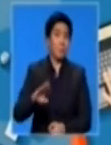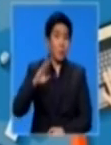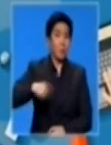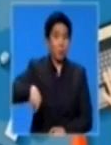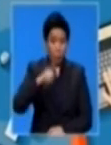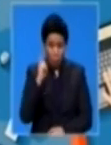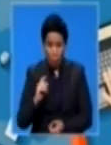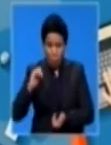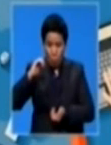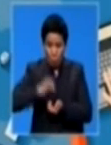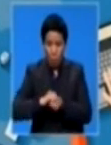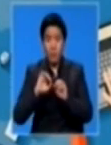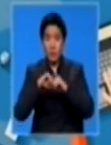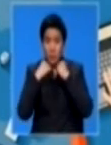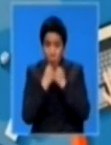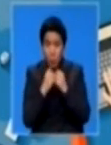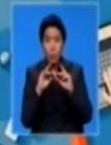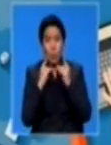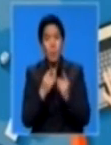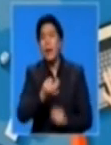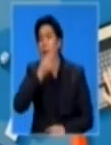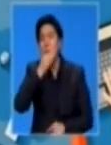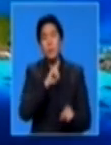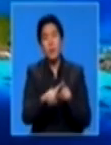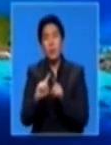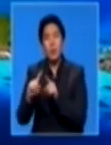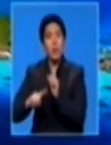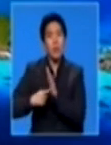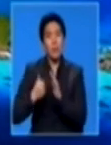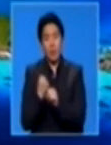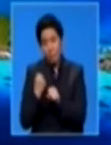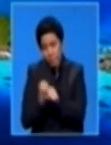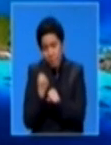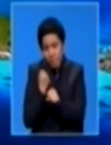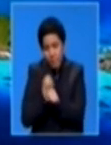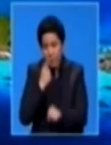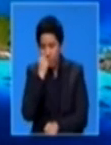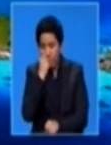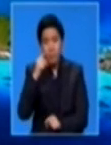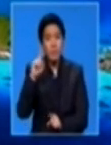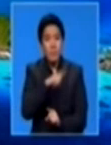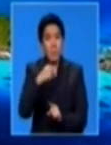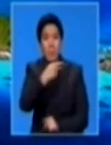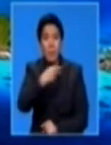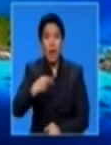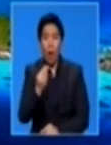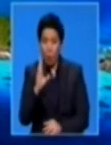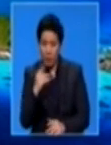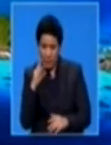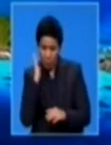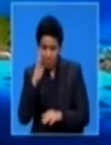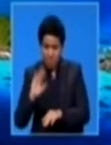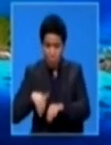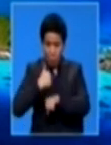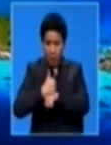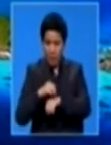อบการสมาคมและชมรมภาคอาชีพนำร่องพัฒนาทักษะภาษาอังกฤษแก่พนักงานที่กำลังจะเลื่อนเข้าสู่ตำแหน่งหัวหน้างาน